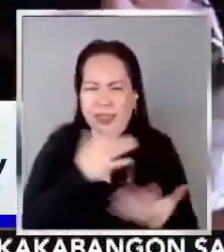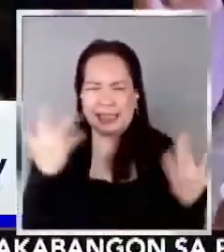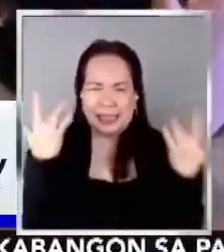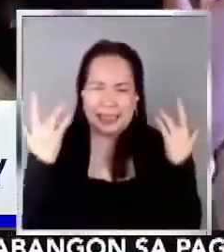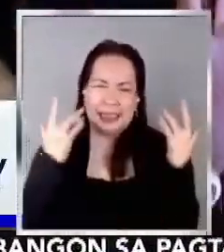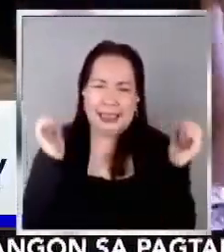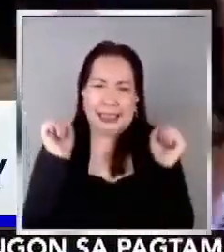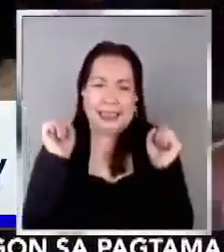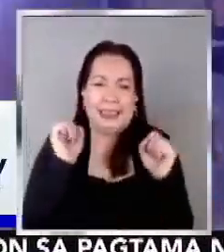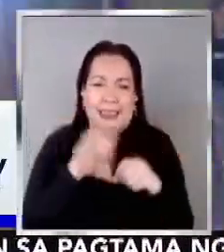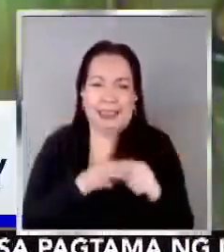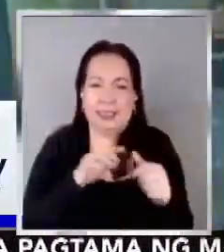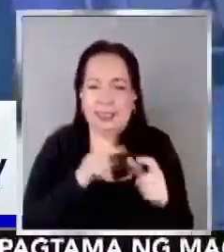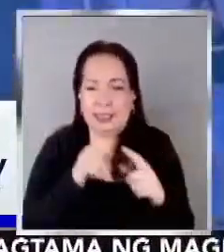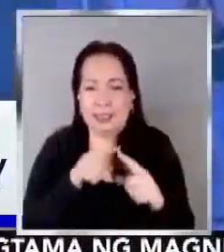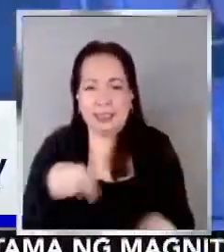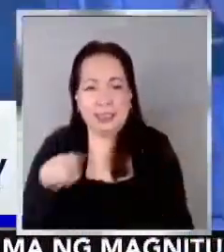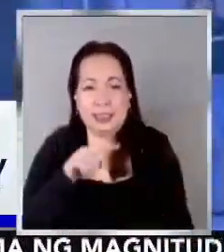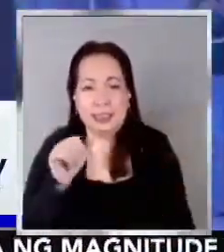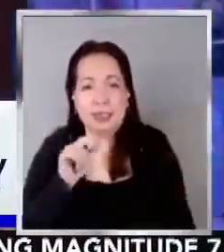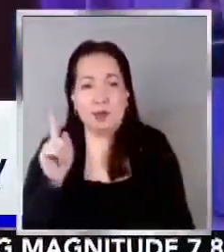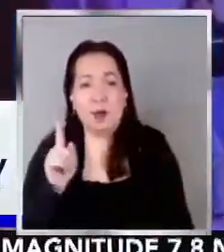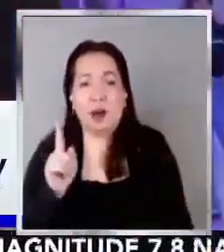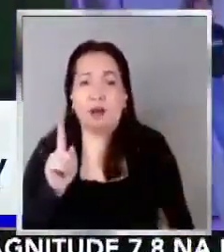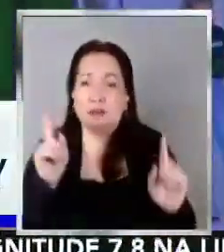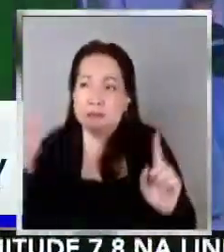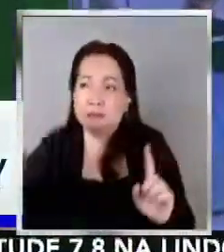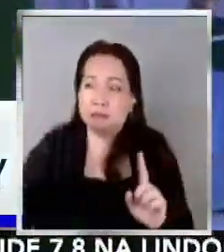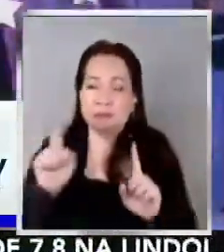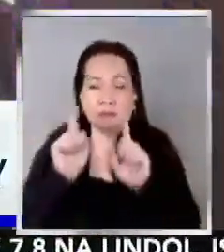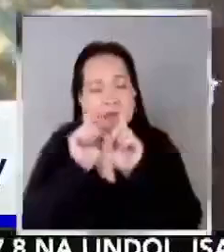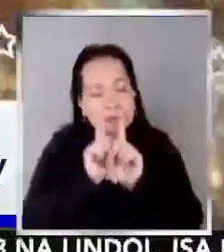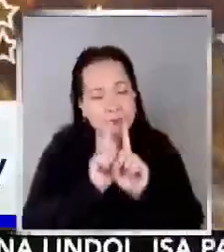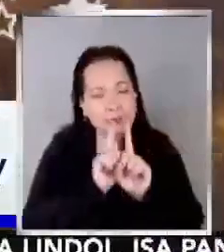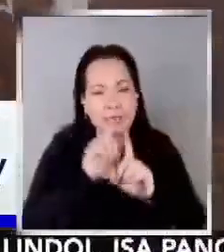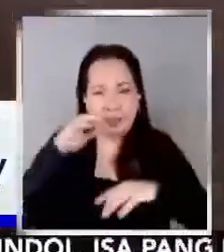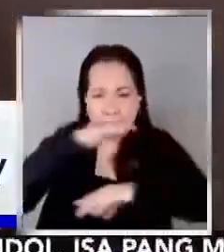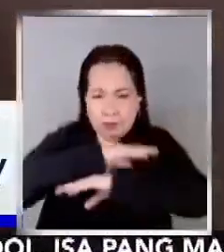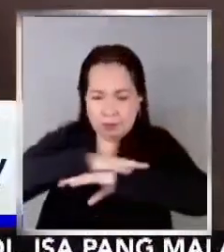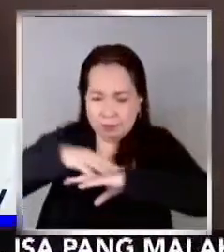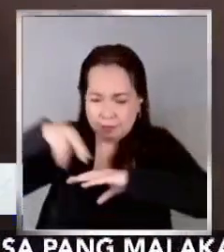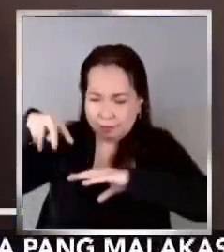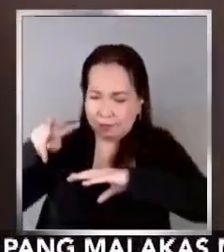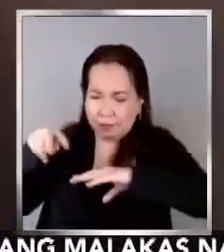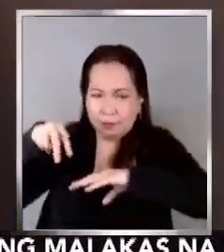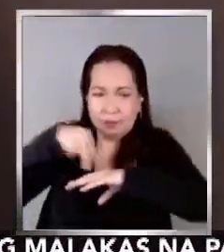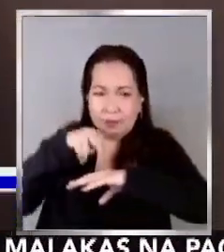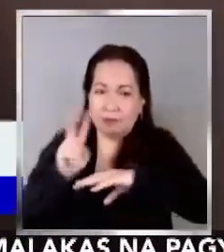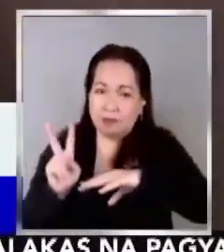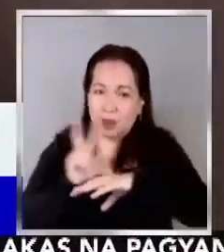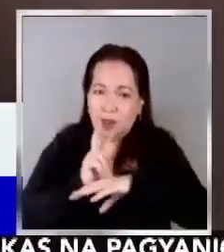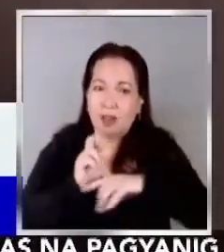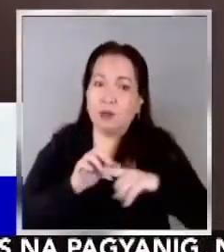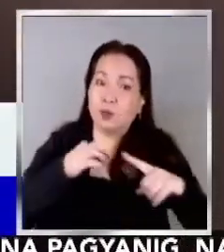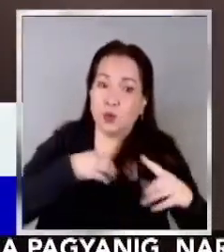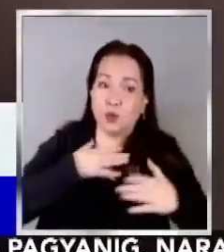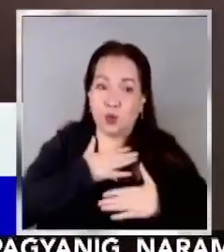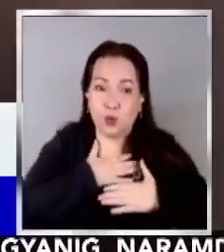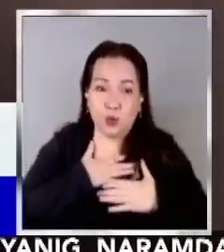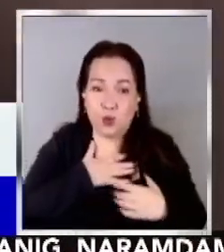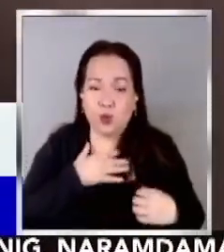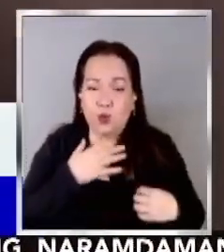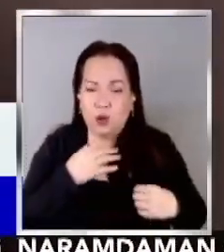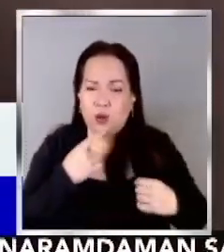May lucky fan din na hinarana on stage ni Miguel. Super nag-enjoy ako dahil sa mainit na